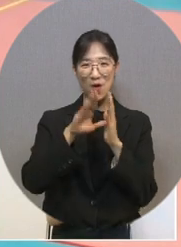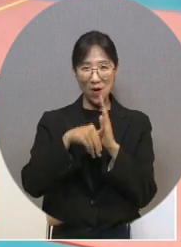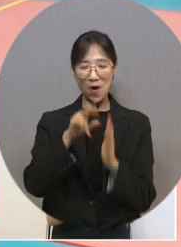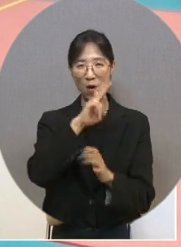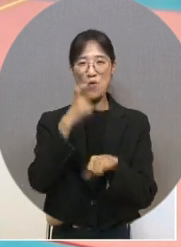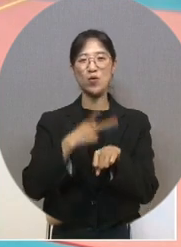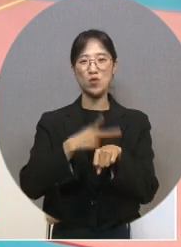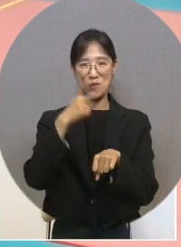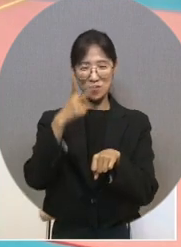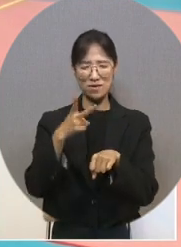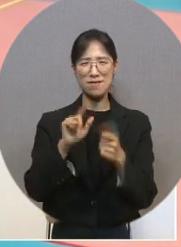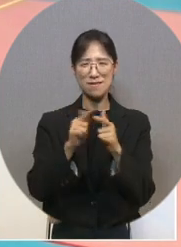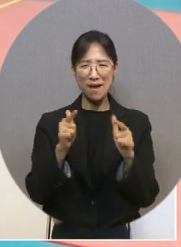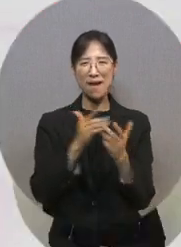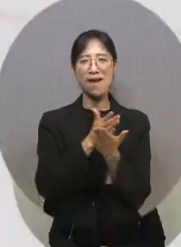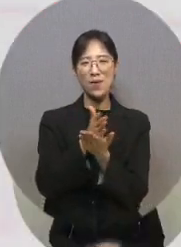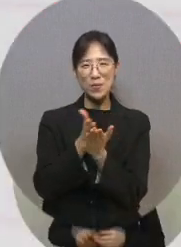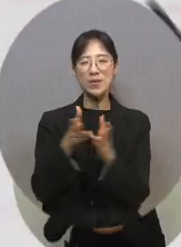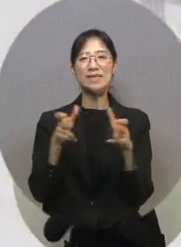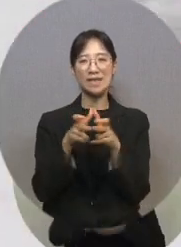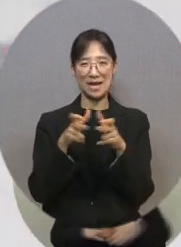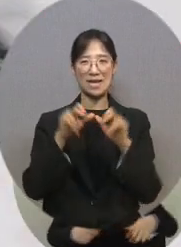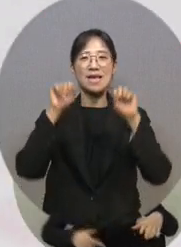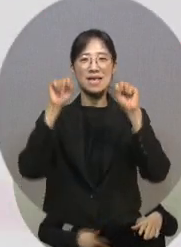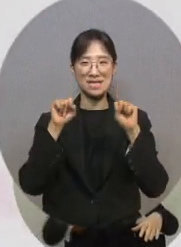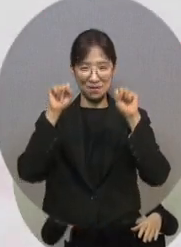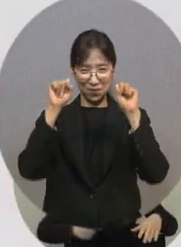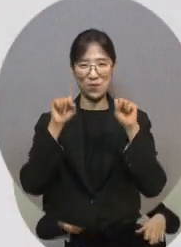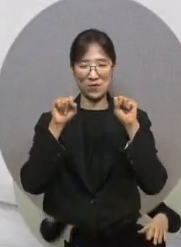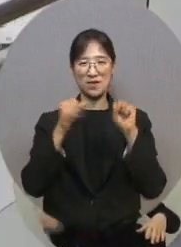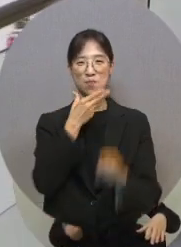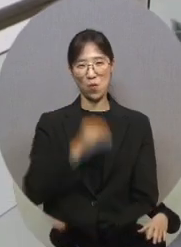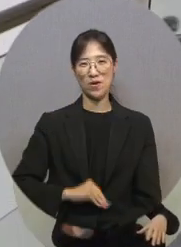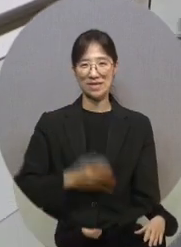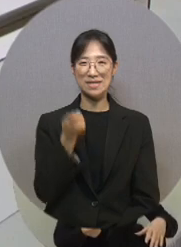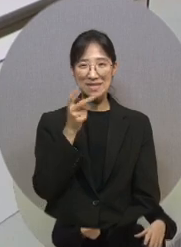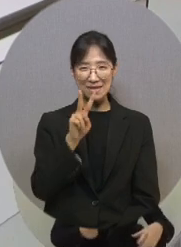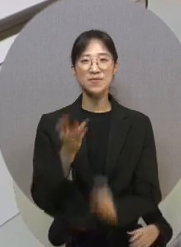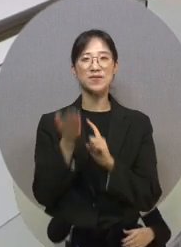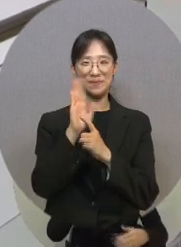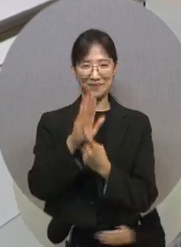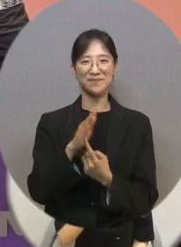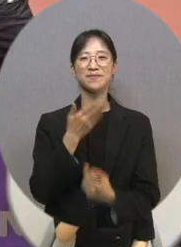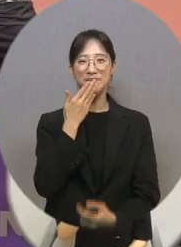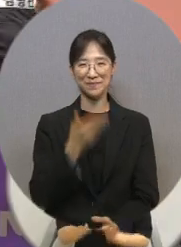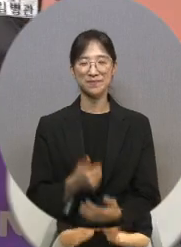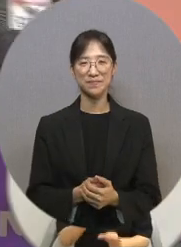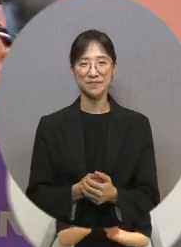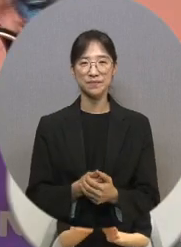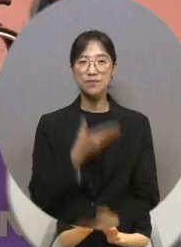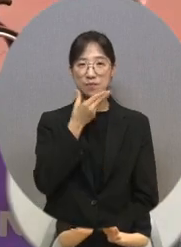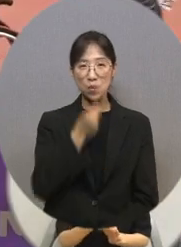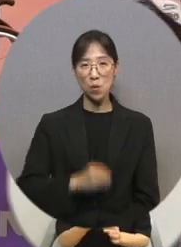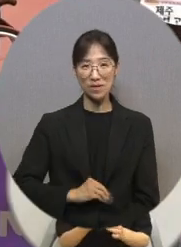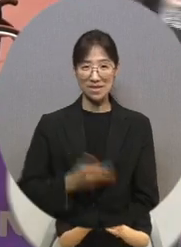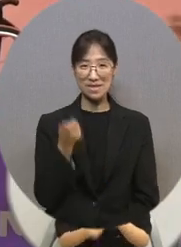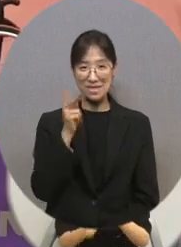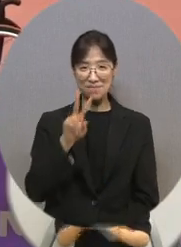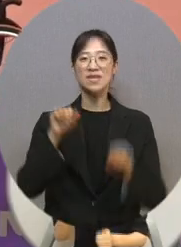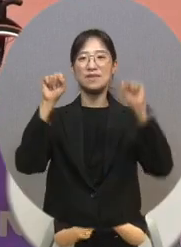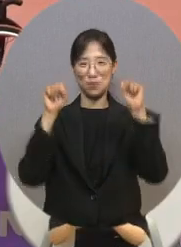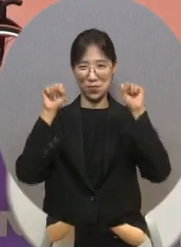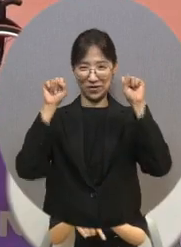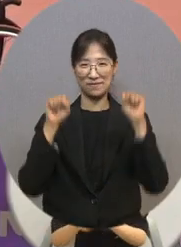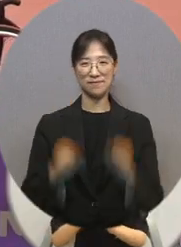2시 다양한 종목의 장애인 스포츠를 오직 복지TV에서만 볼 수 있습니다. 복지TV